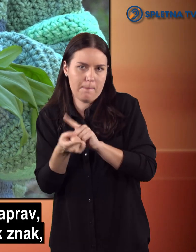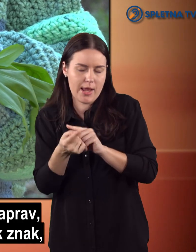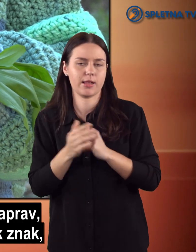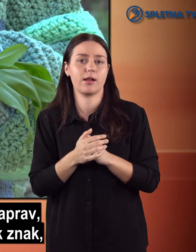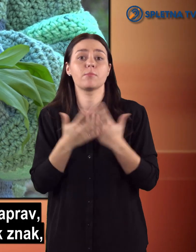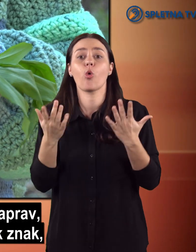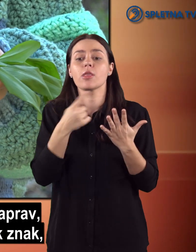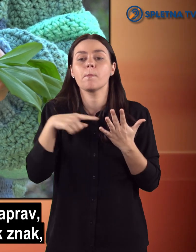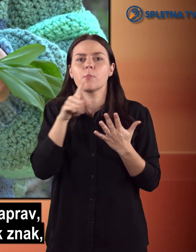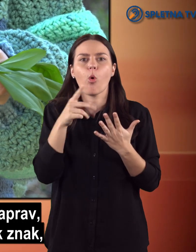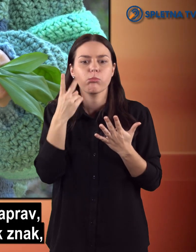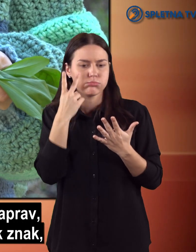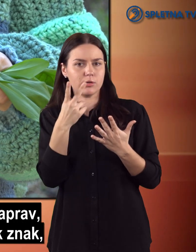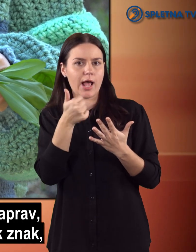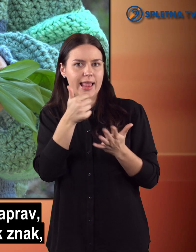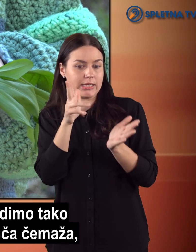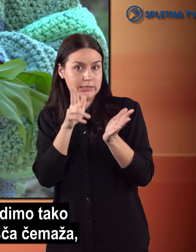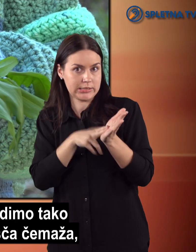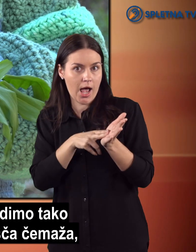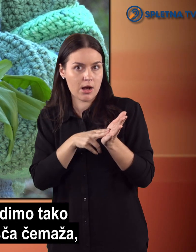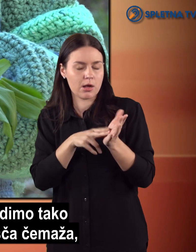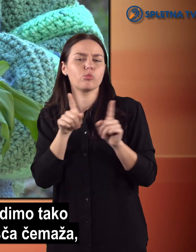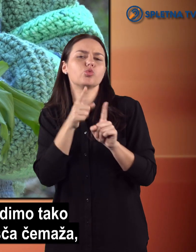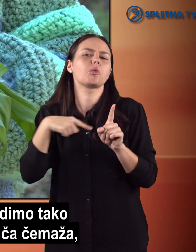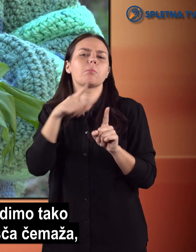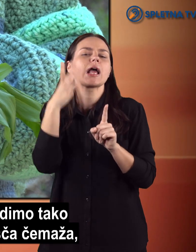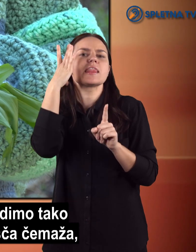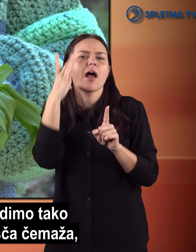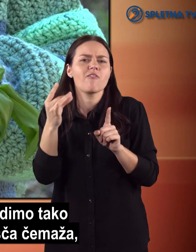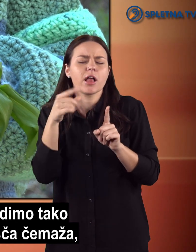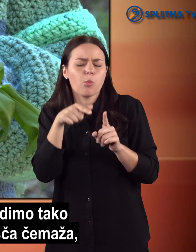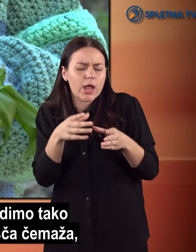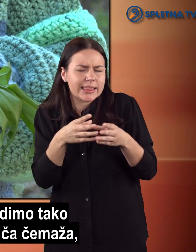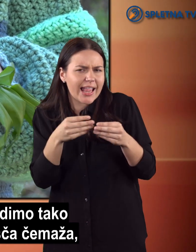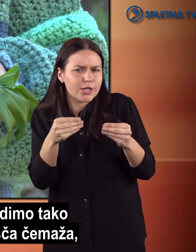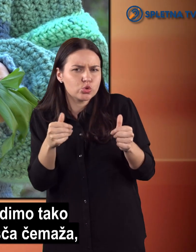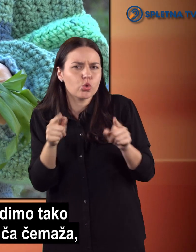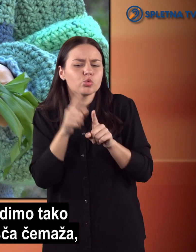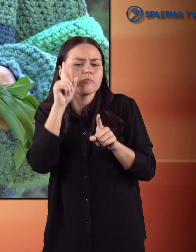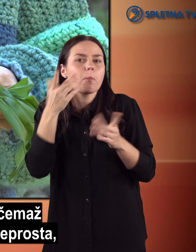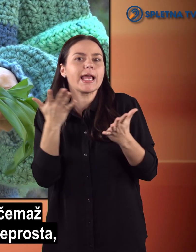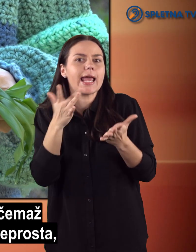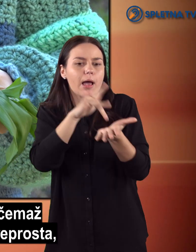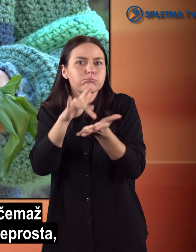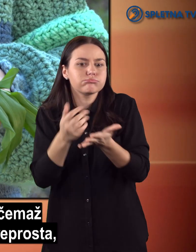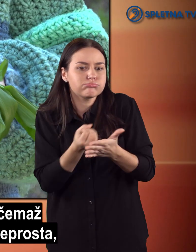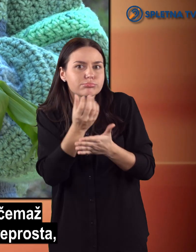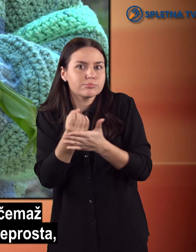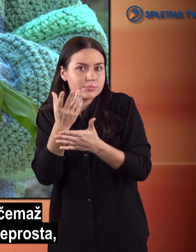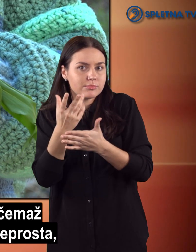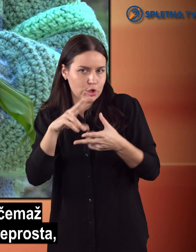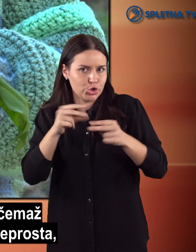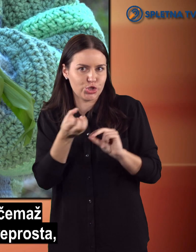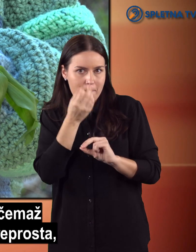da pravzaprav, ko vemo en tak znak, ne, pa tudi ko se navadimo tako na teksturo in rastišča čemaža, je pravzaprav